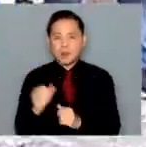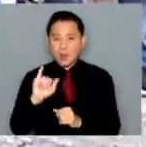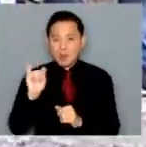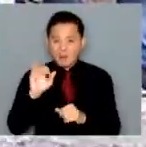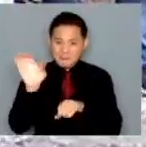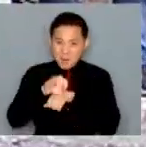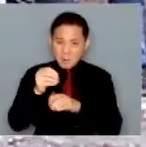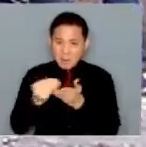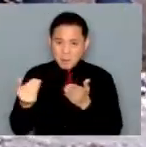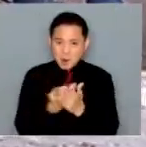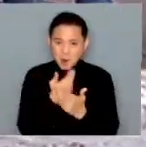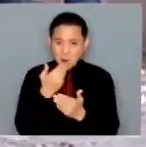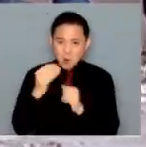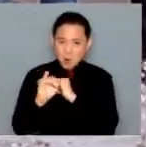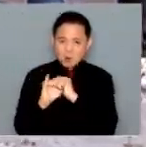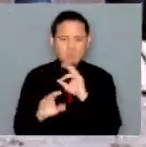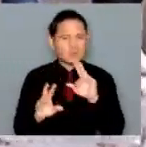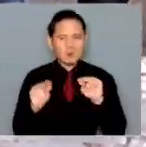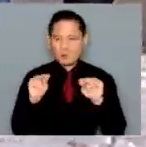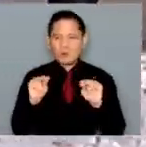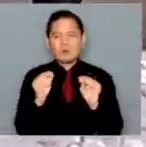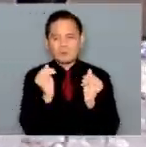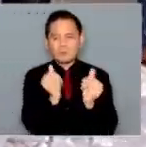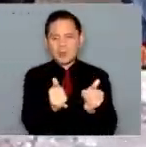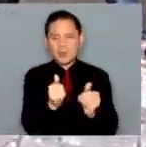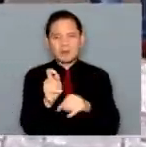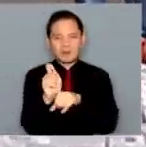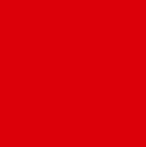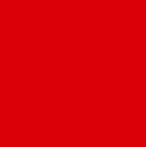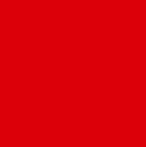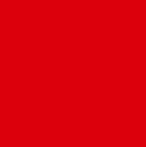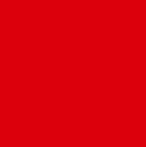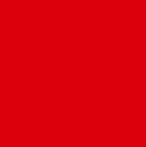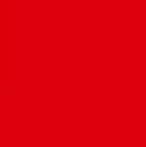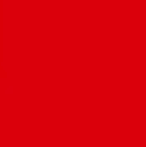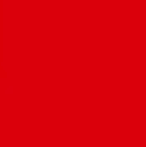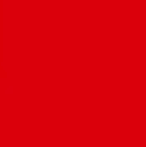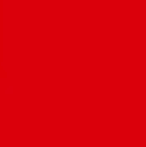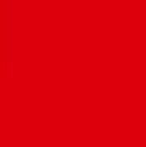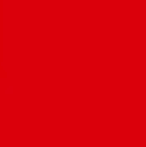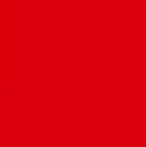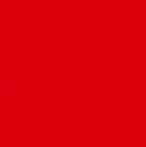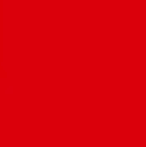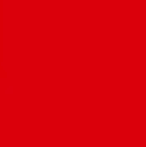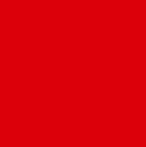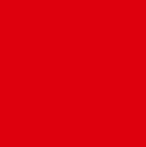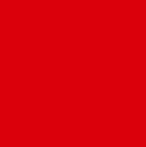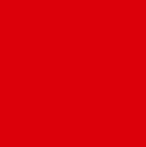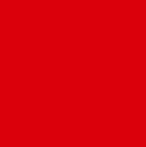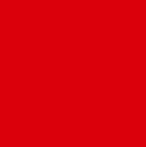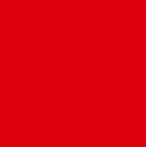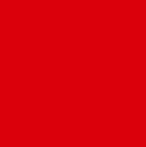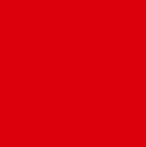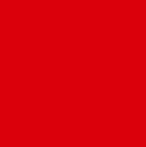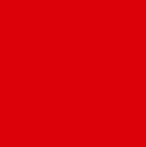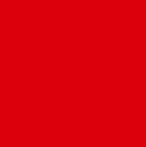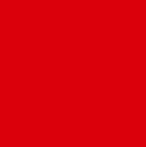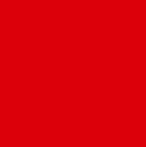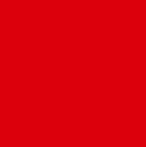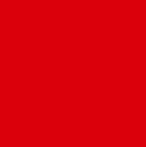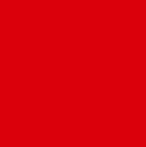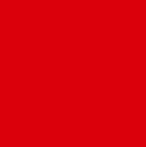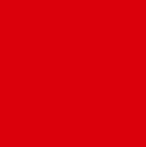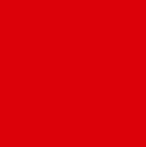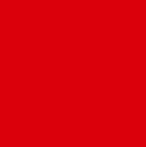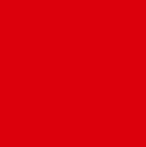unit. Nagbabalita mula sa Frontline, Gerard De La Peña, News 5. Mga kapatid, Lucy Cruz Valdez po.